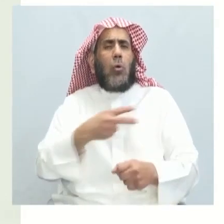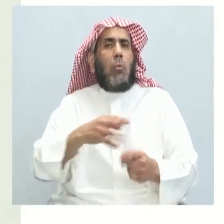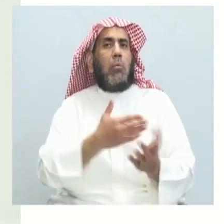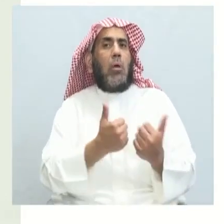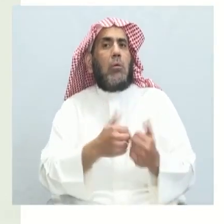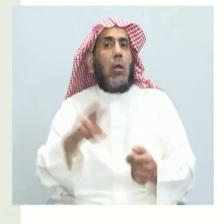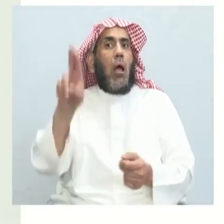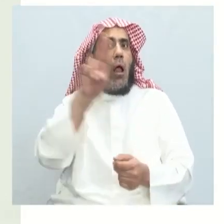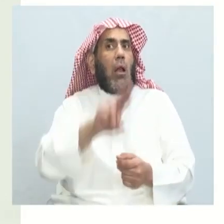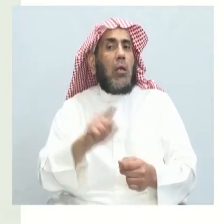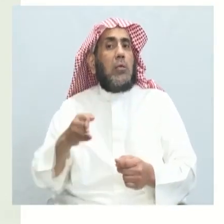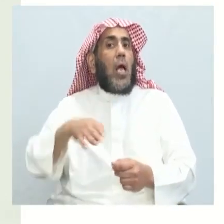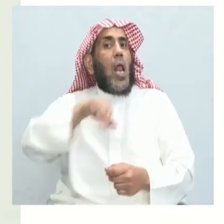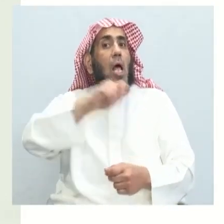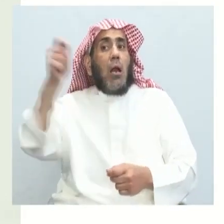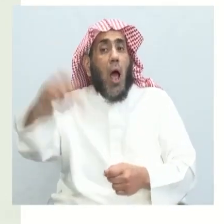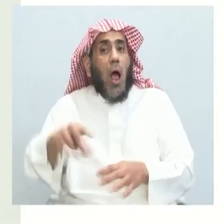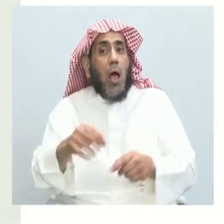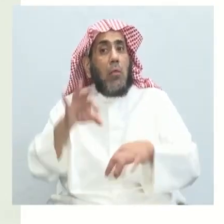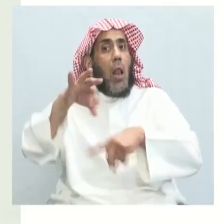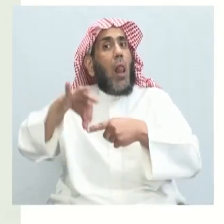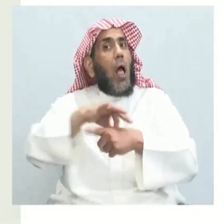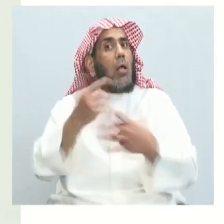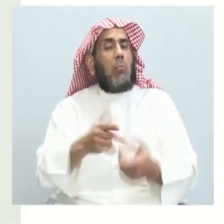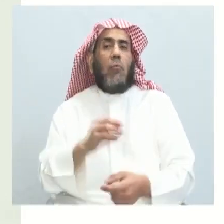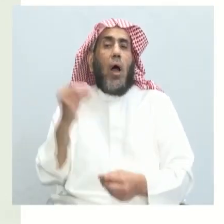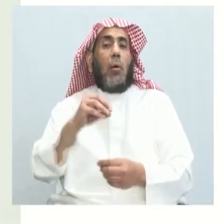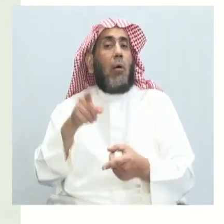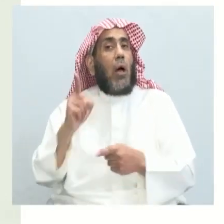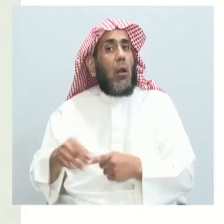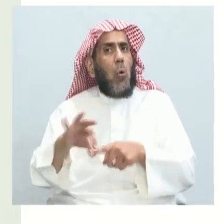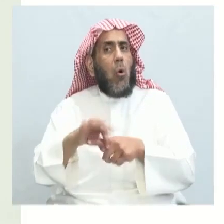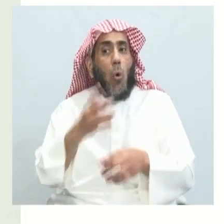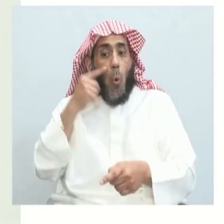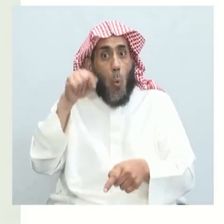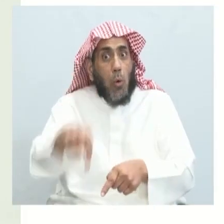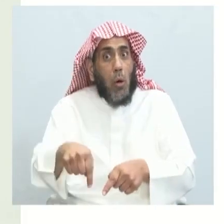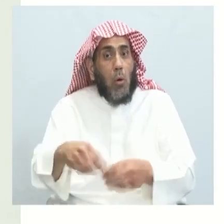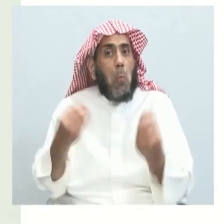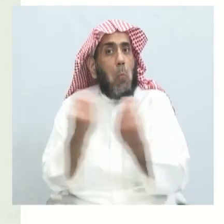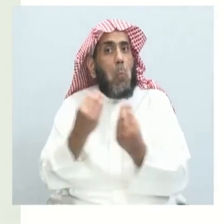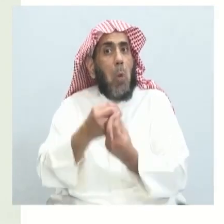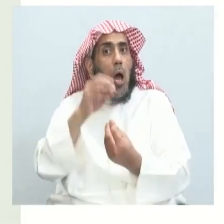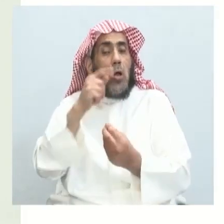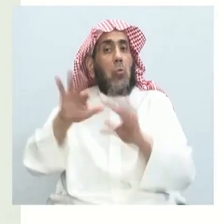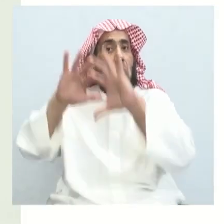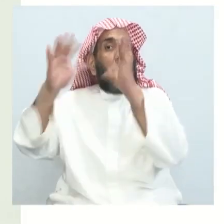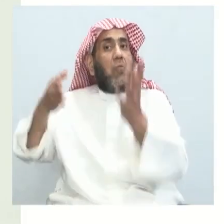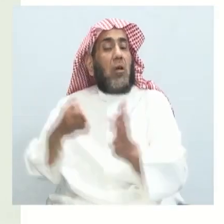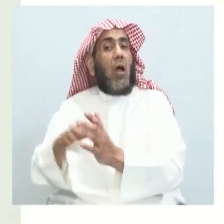يسال راعي غنمه عن الخاتم فاخبره بانه وجده مع رجل في كهف